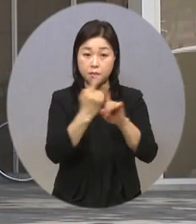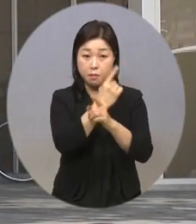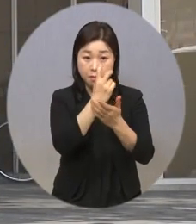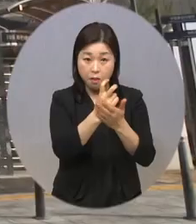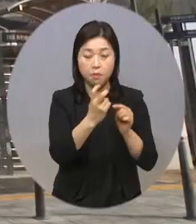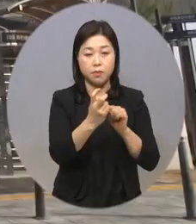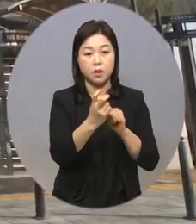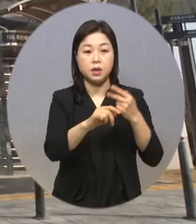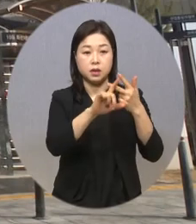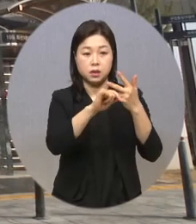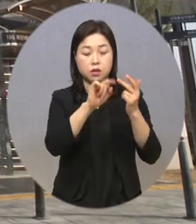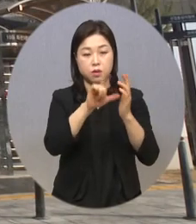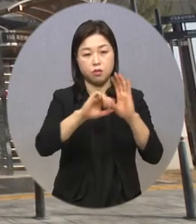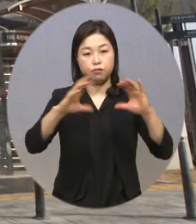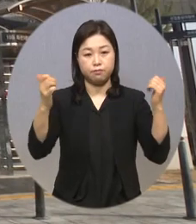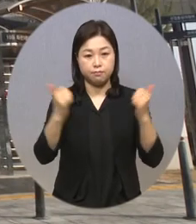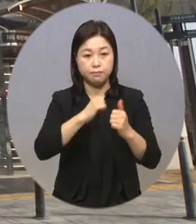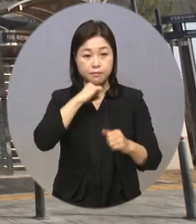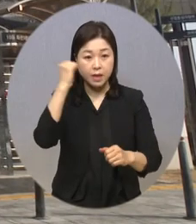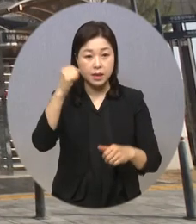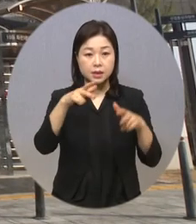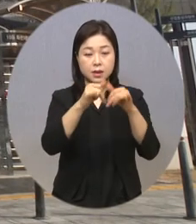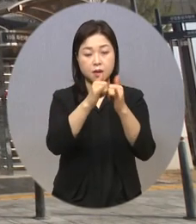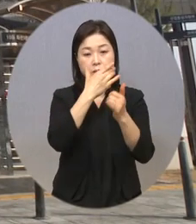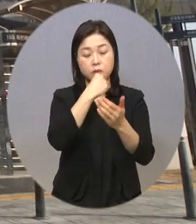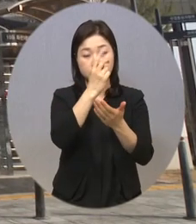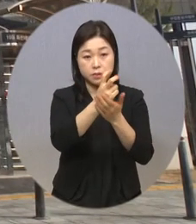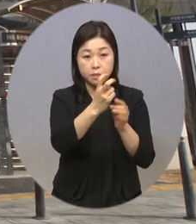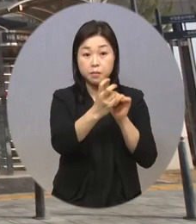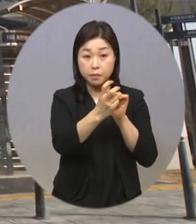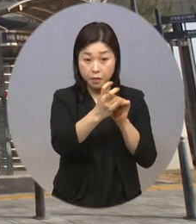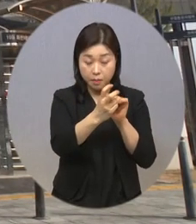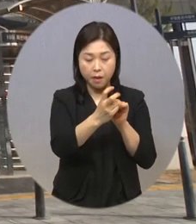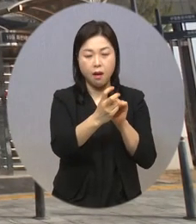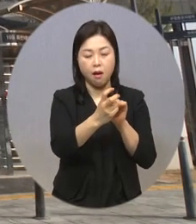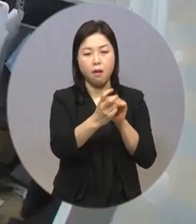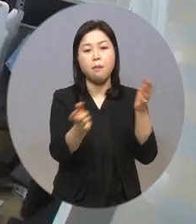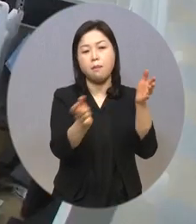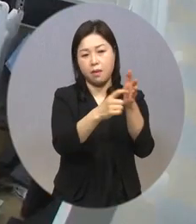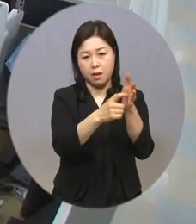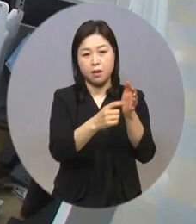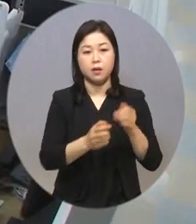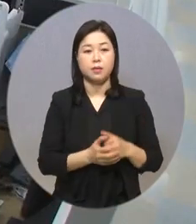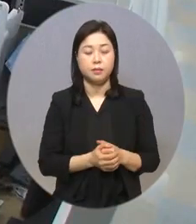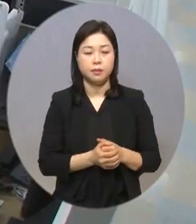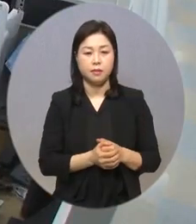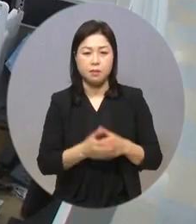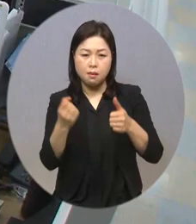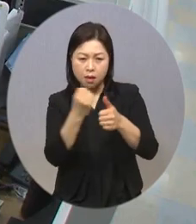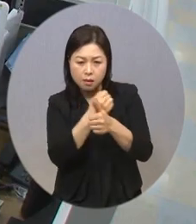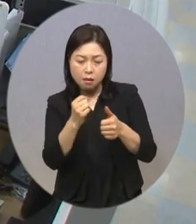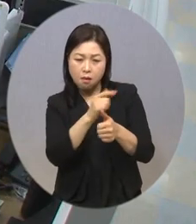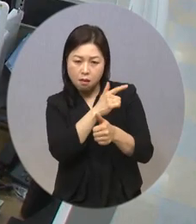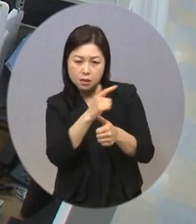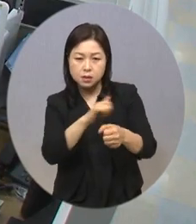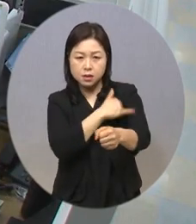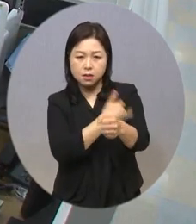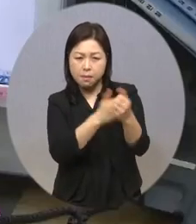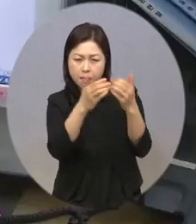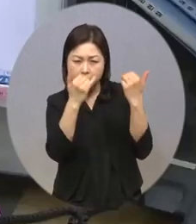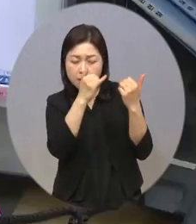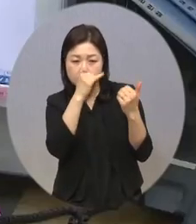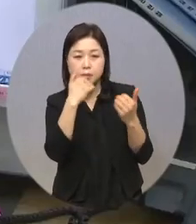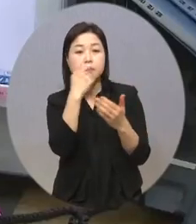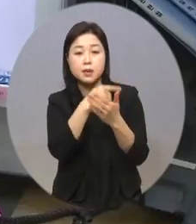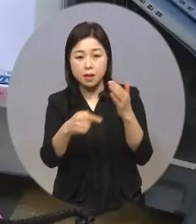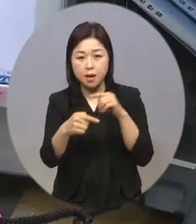7월 국회를 통과한 개정 장애인복지법에서 근거가 마련된 것으로 학대와 같은 인권침해 피해를 입은